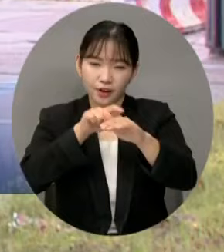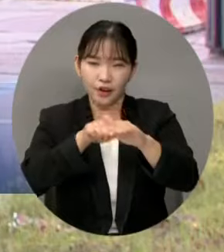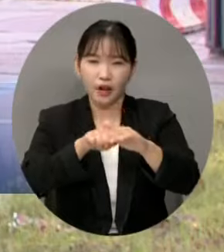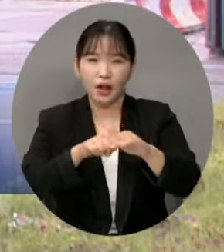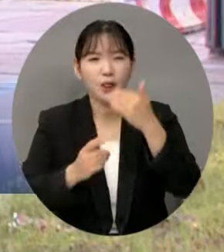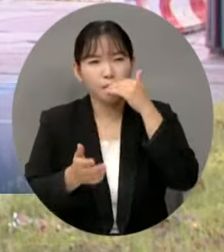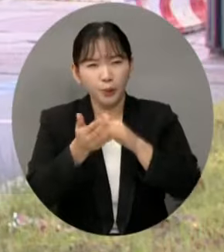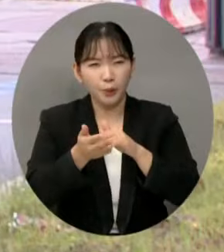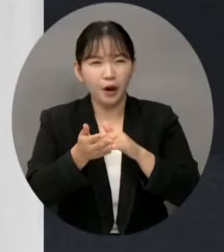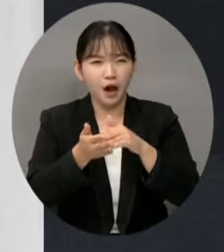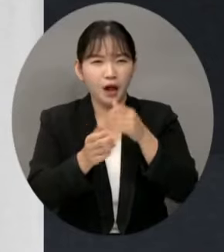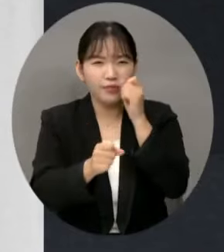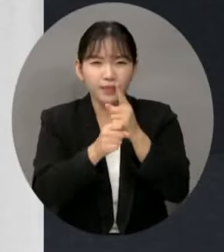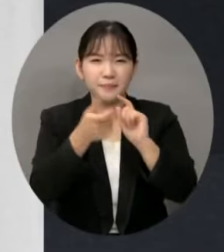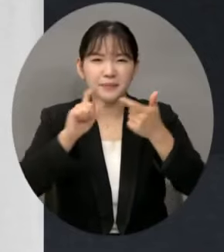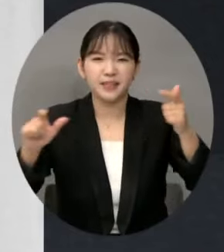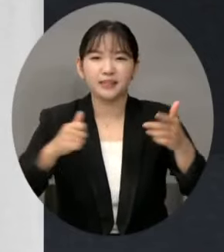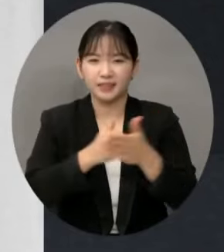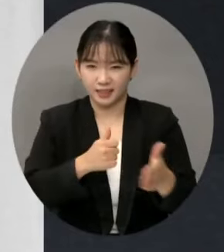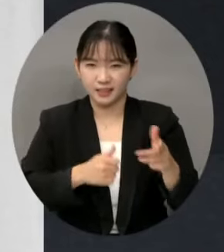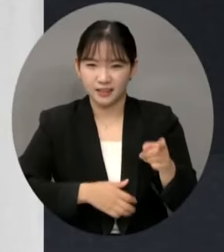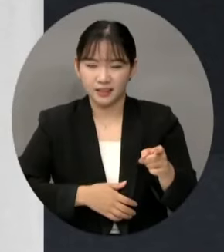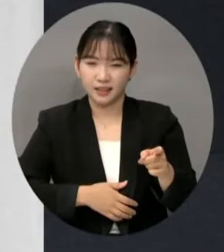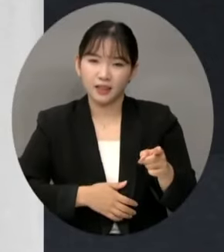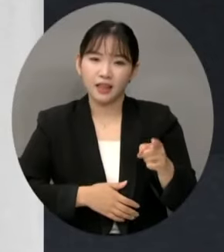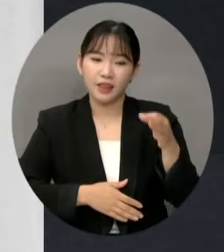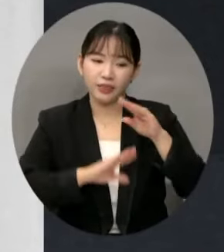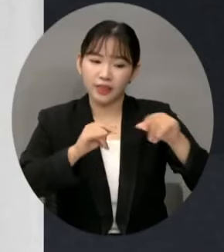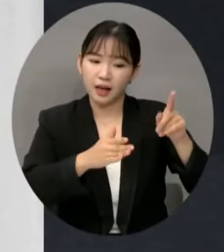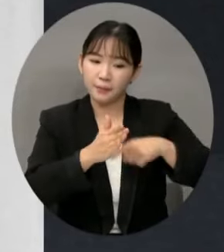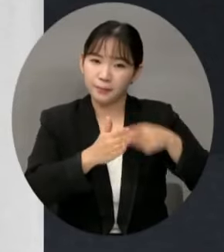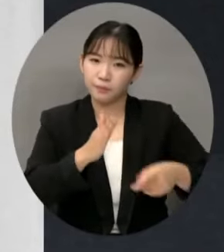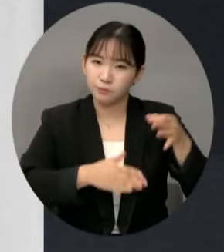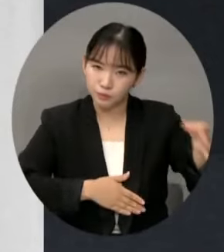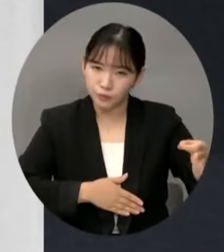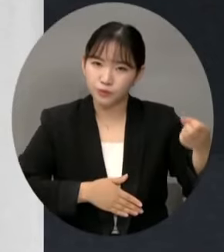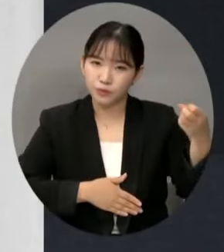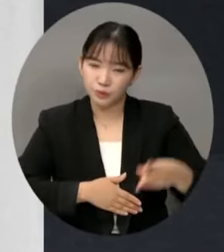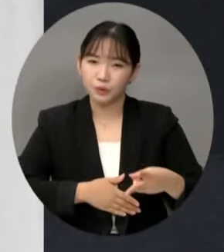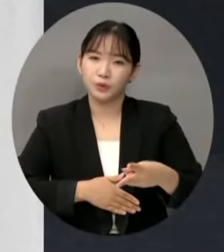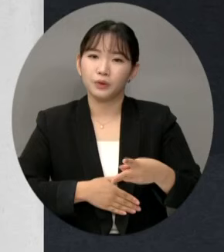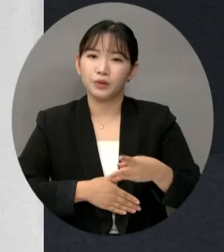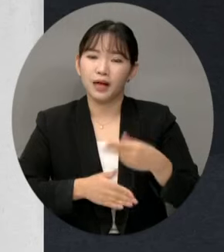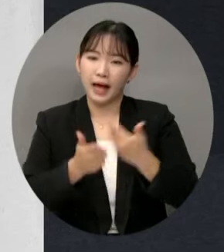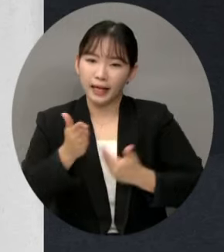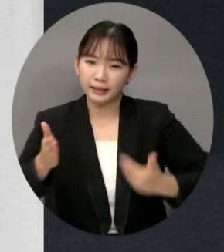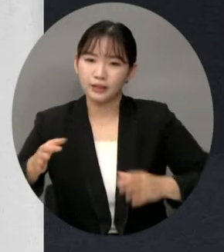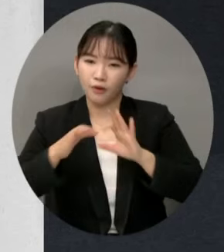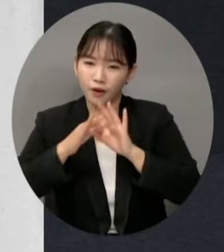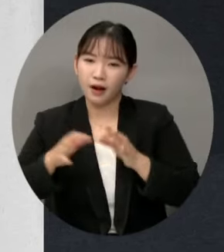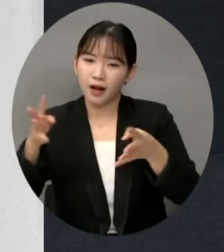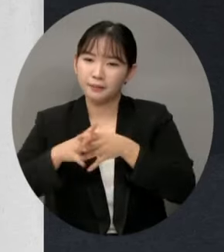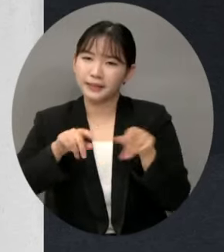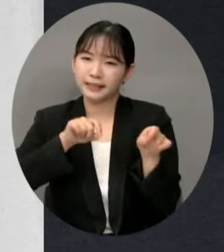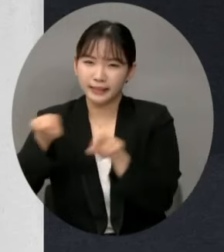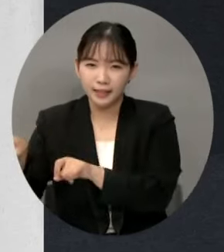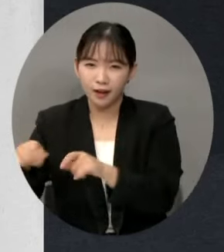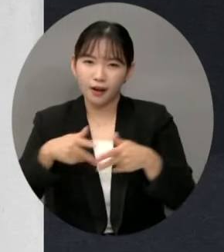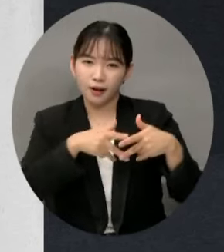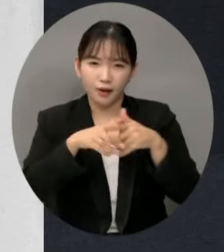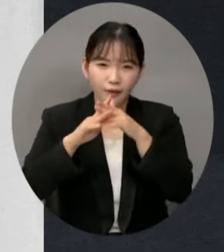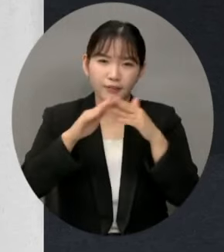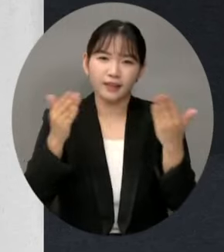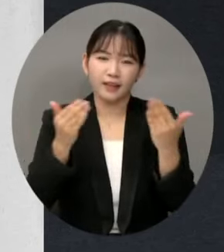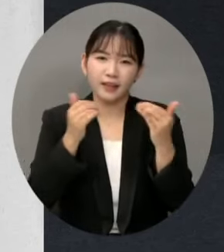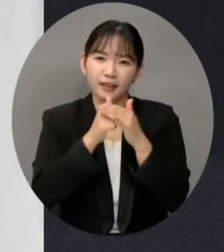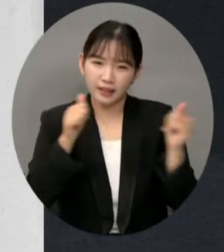암질이 상해서 관계기관들은 용지보상 문제 환경부의 구간 관련 협의 지연 건설사 워크아웃